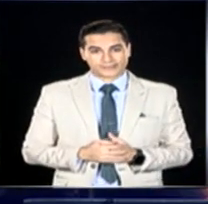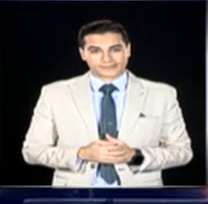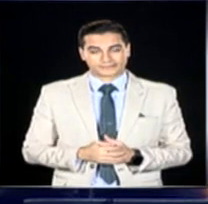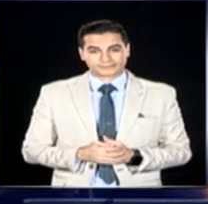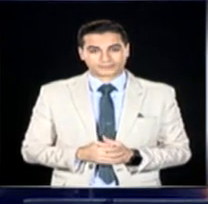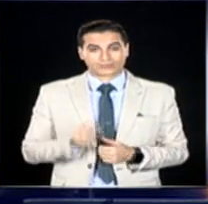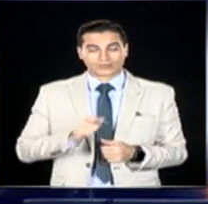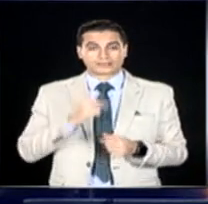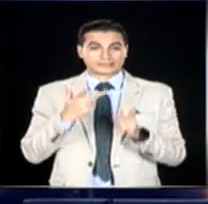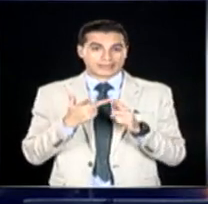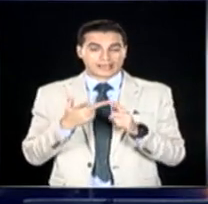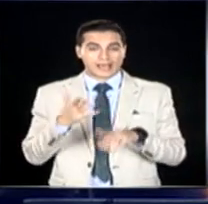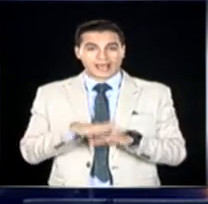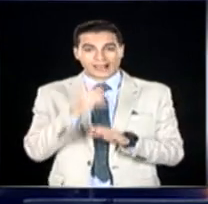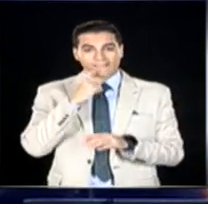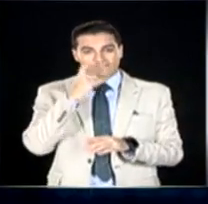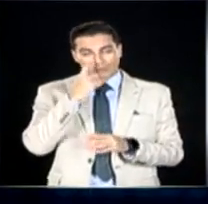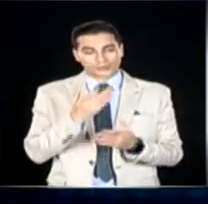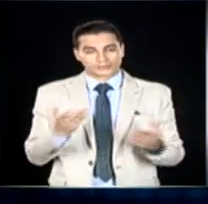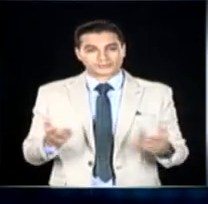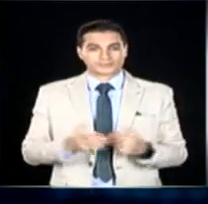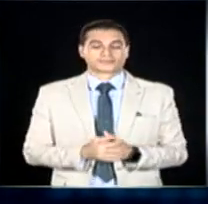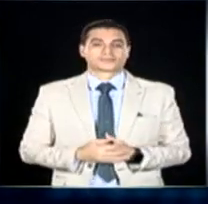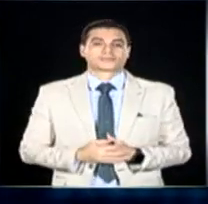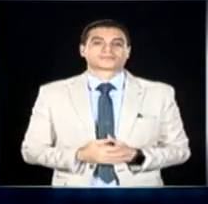ودلوقتي مع الفقرة الثالثة، فقرة الفنون.